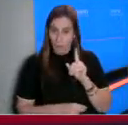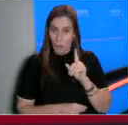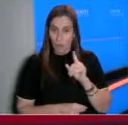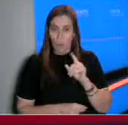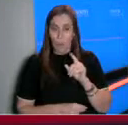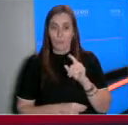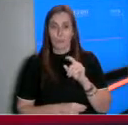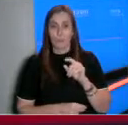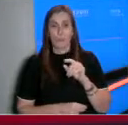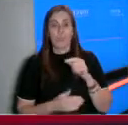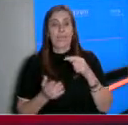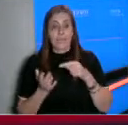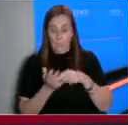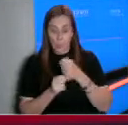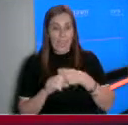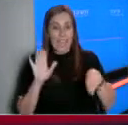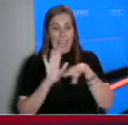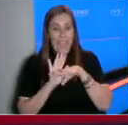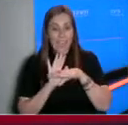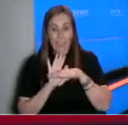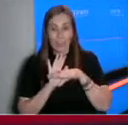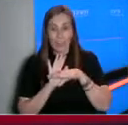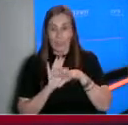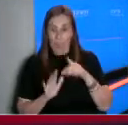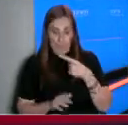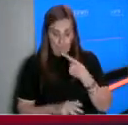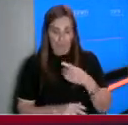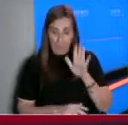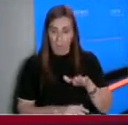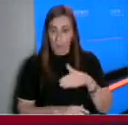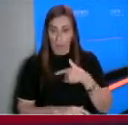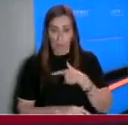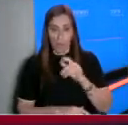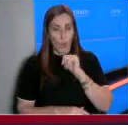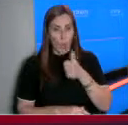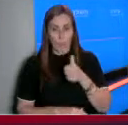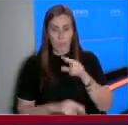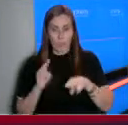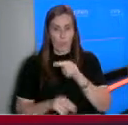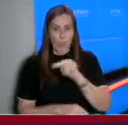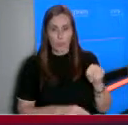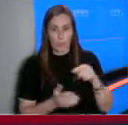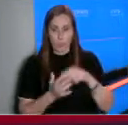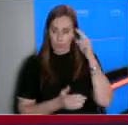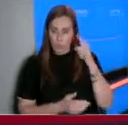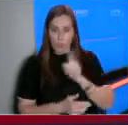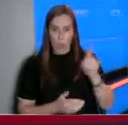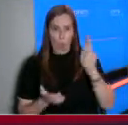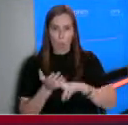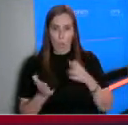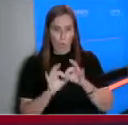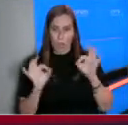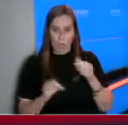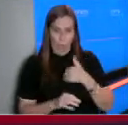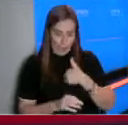באופן קטגורי, כתנאי, שרשום בסל, אגב אני אגיד שאני בכלל לא רציתי לטפל באייטם הזה, כי חשבתי שהוא לא נכון